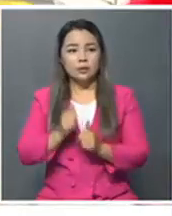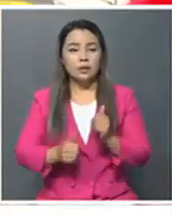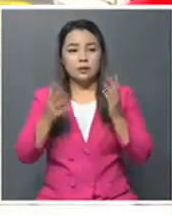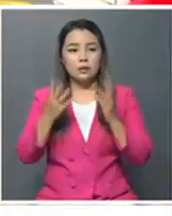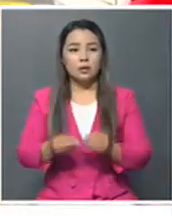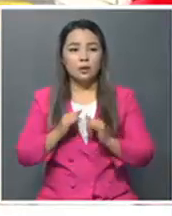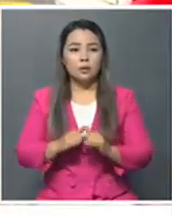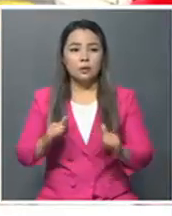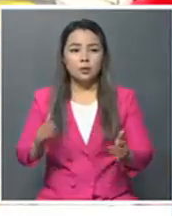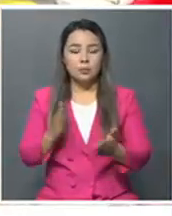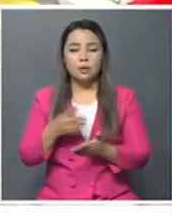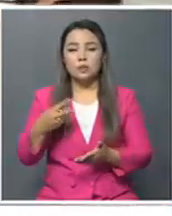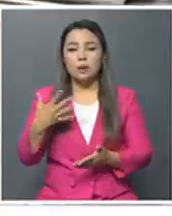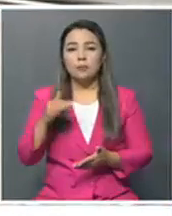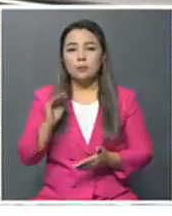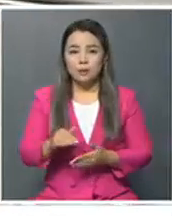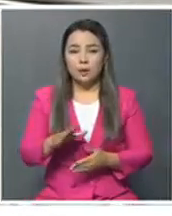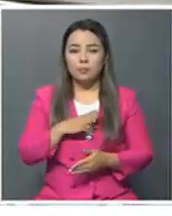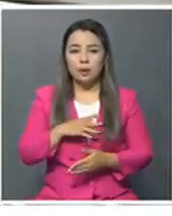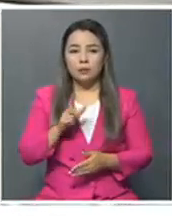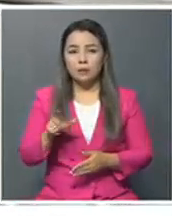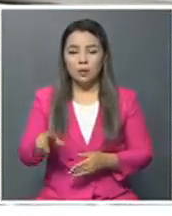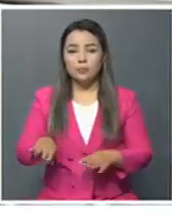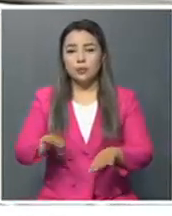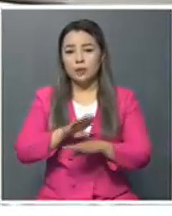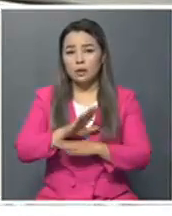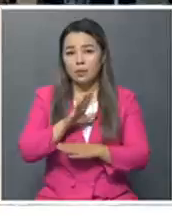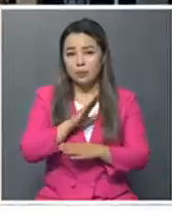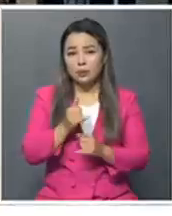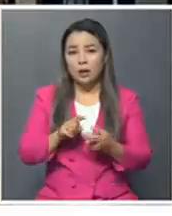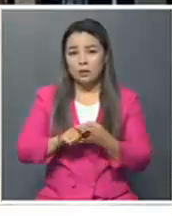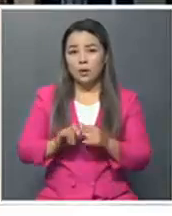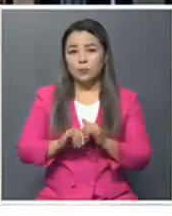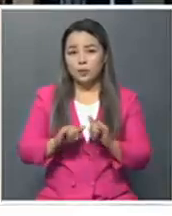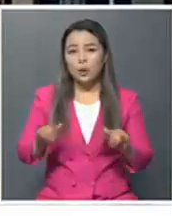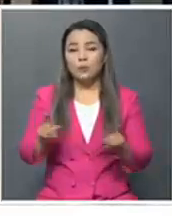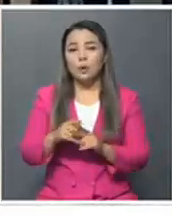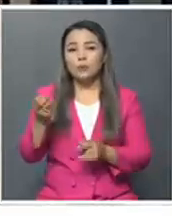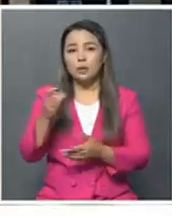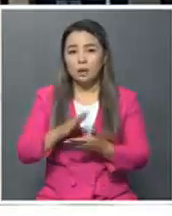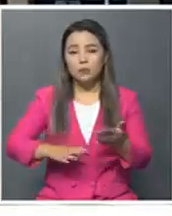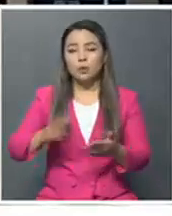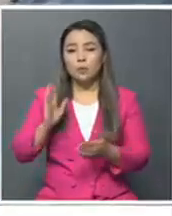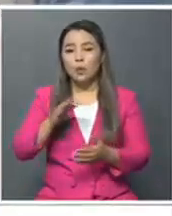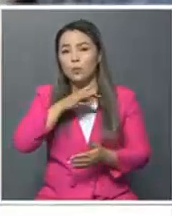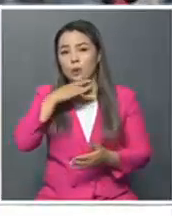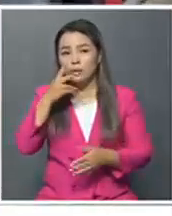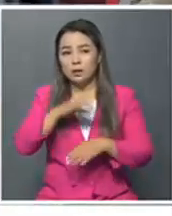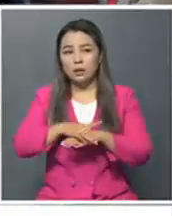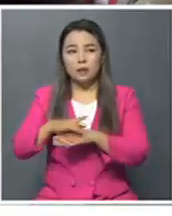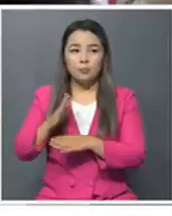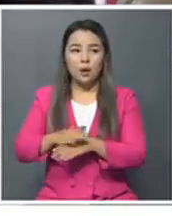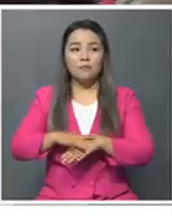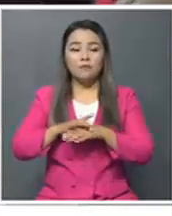ушығып барады. 25 000 адам дерттен көз жұмды. Мамандар ауруға шалдыққандар саны әлде қайда көп болуы мүмкін дейді. Себебі